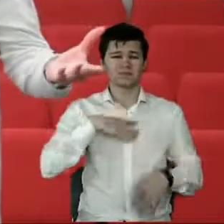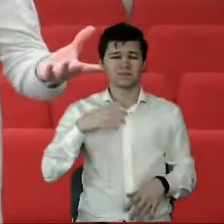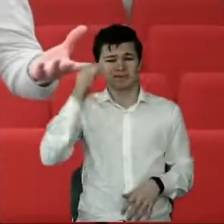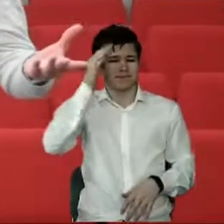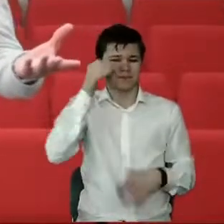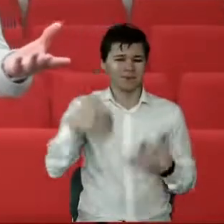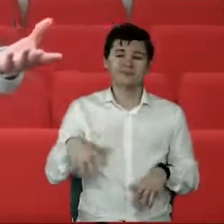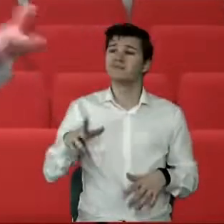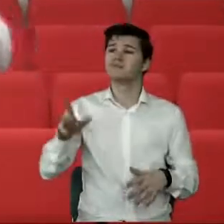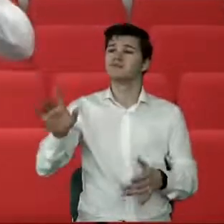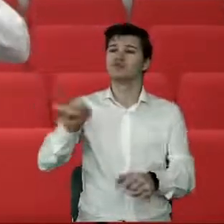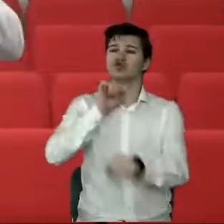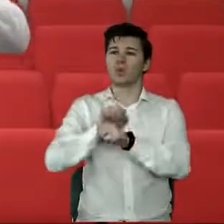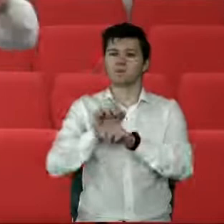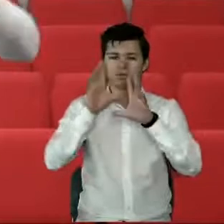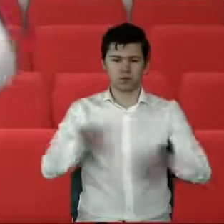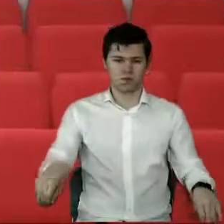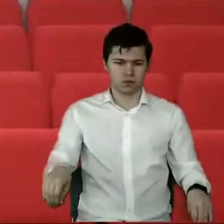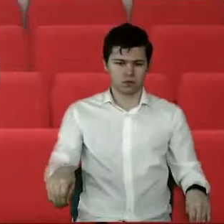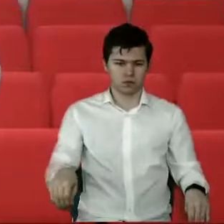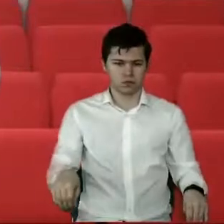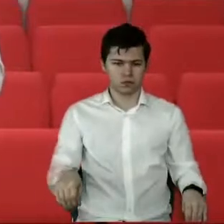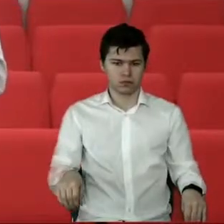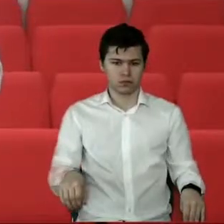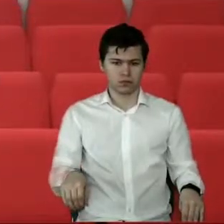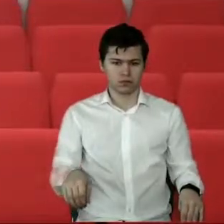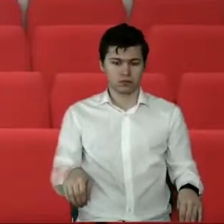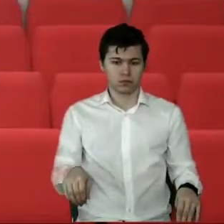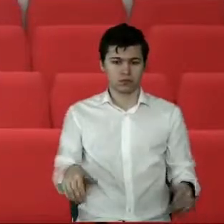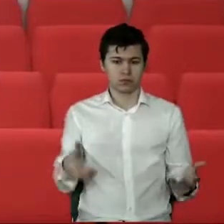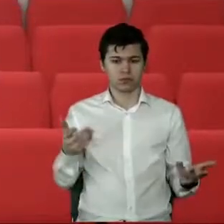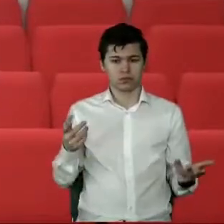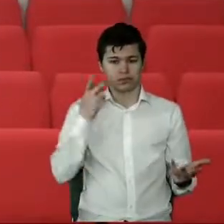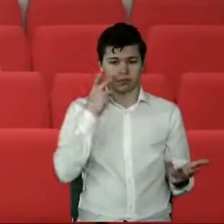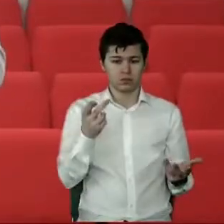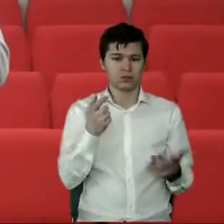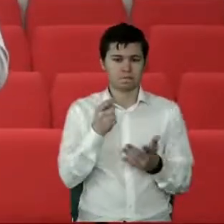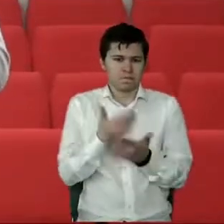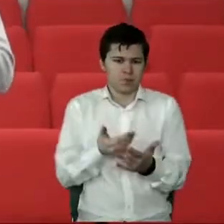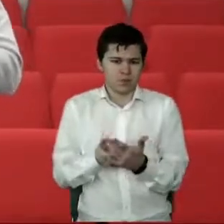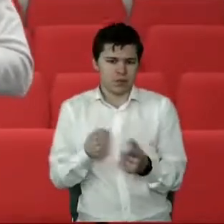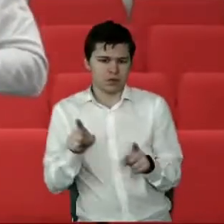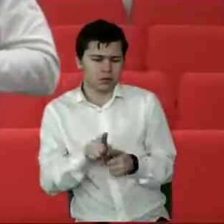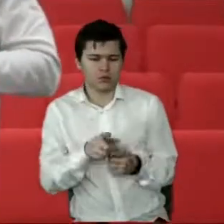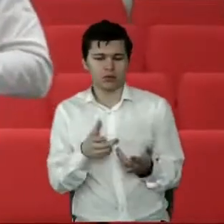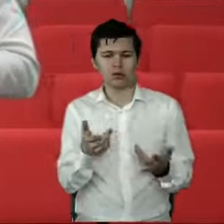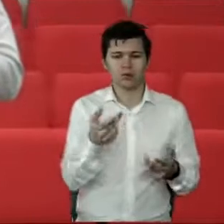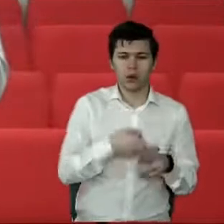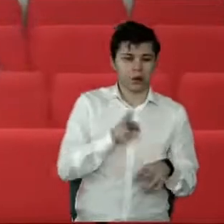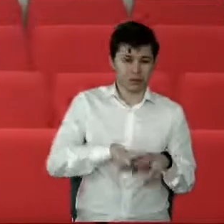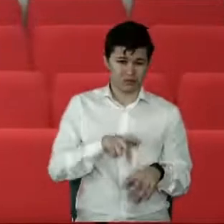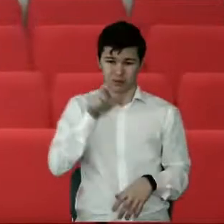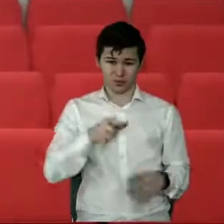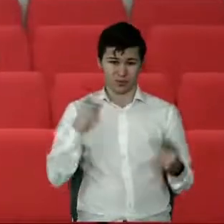Прекратился шторм. И все, и была тишина, и остальные устрашились. Ну, знаете, как мне кажется, это довольно